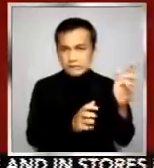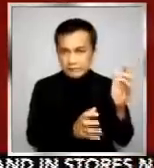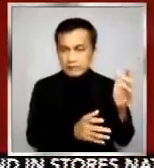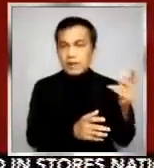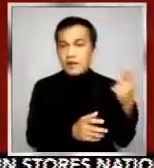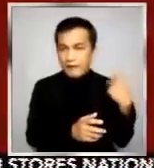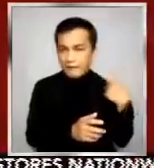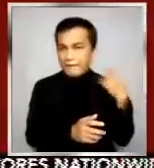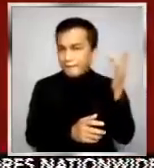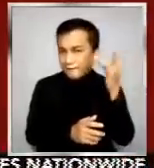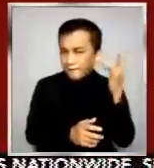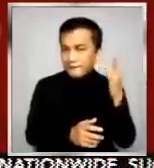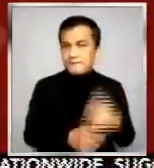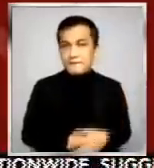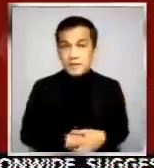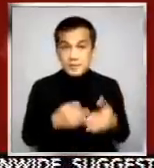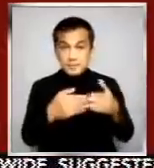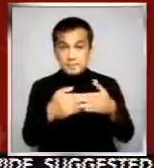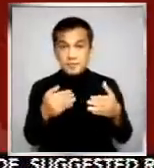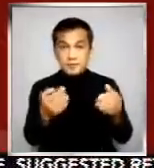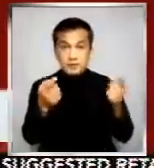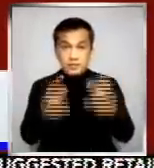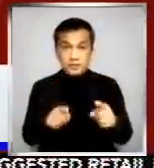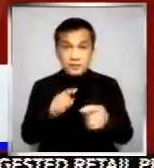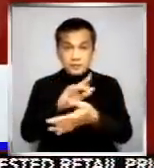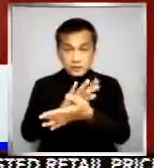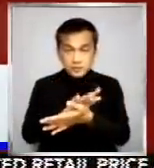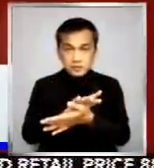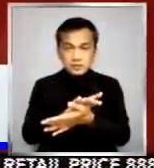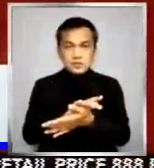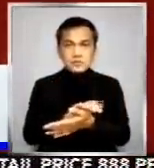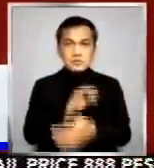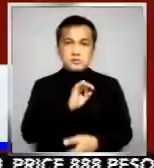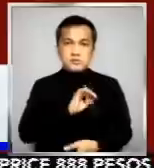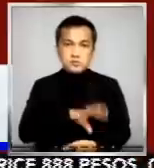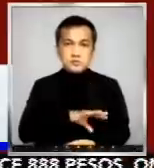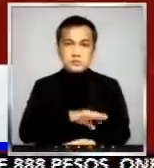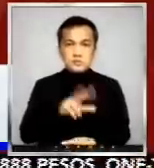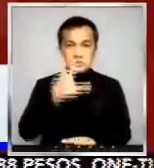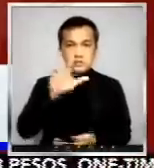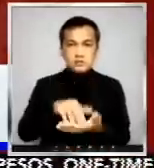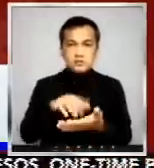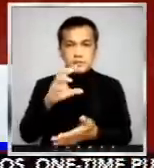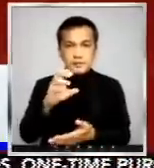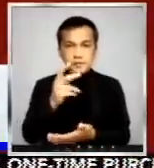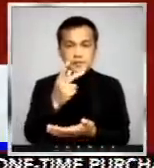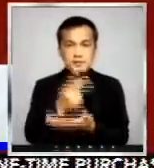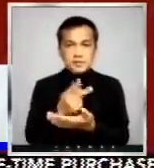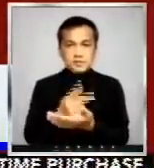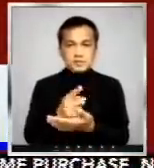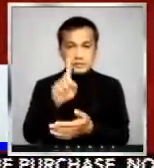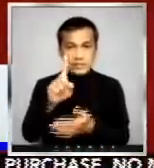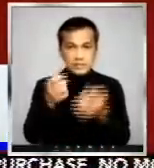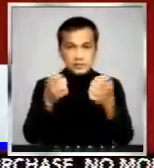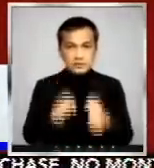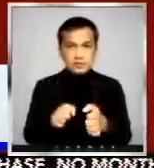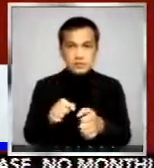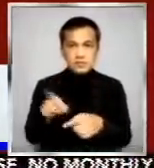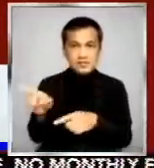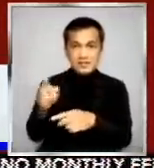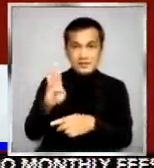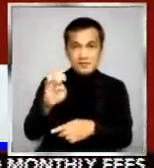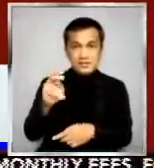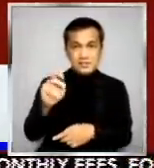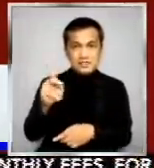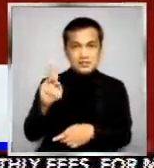Bago raw mangyari ang pandemya, kumikita ng 3,500 pesos kada event si Benedicto. Sumasapat